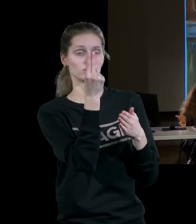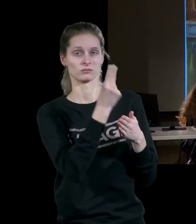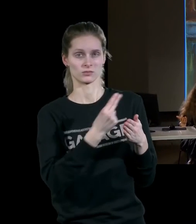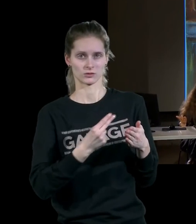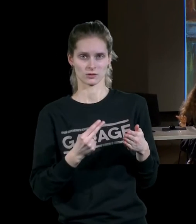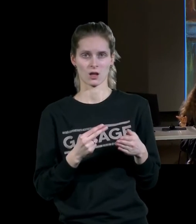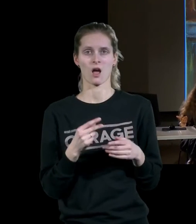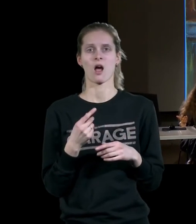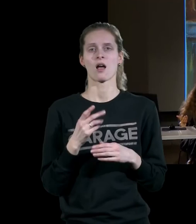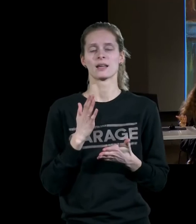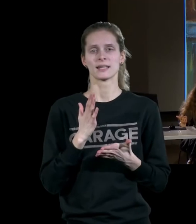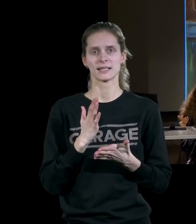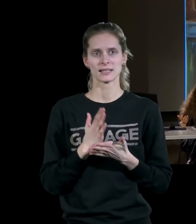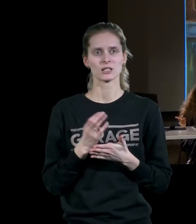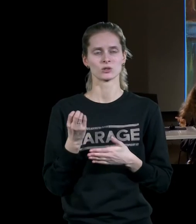видимо, довоенных,